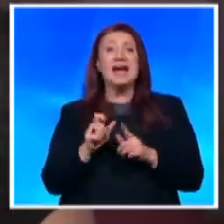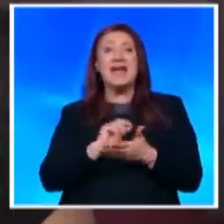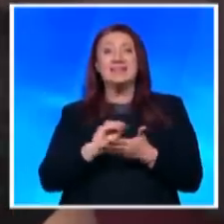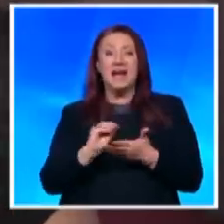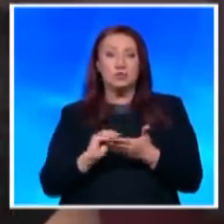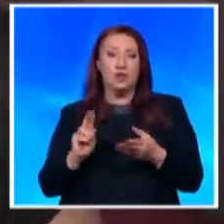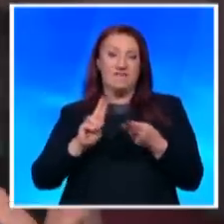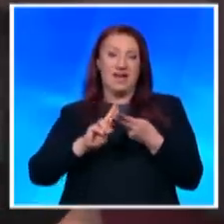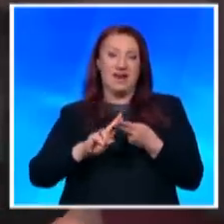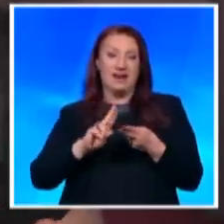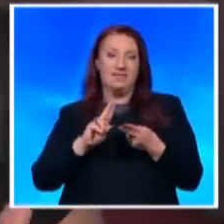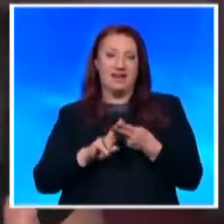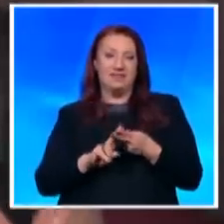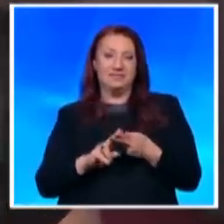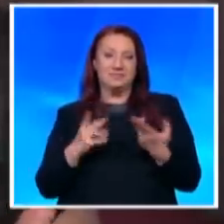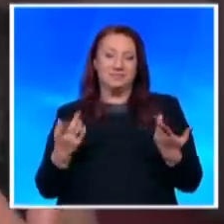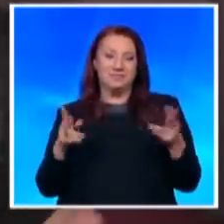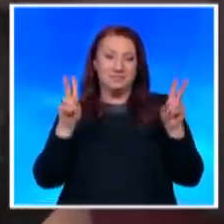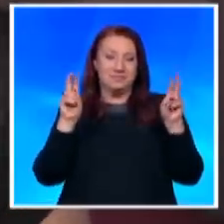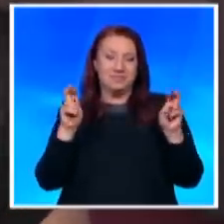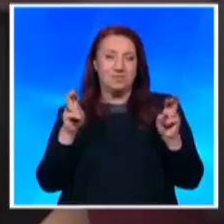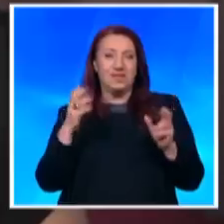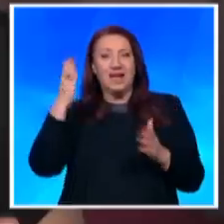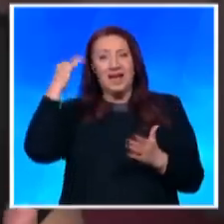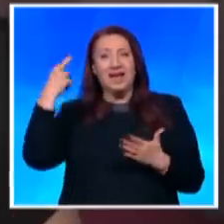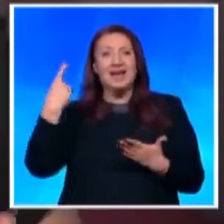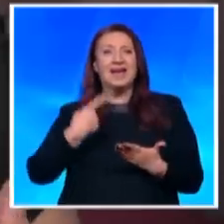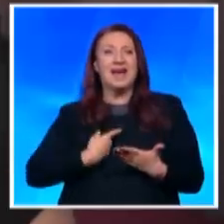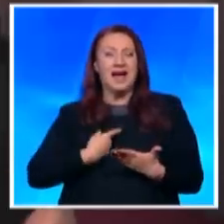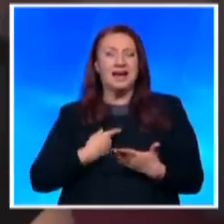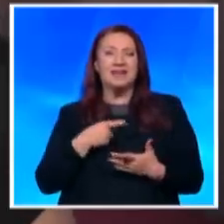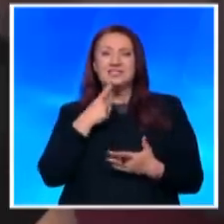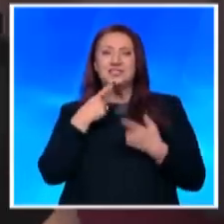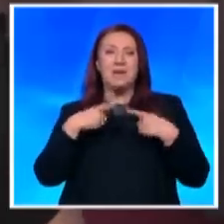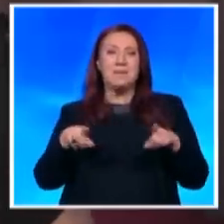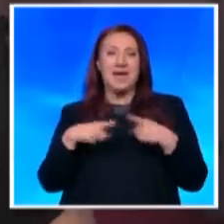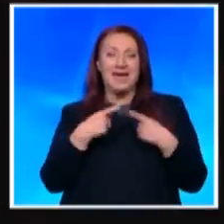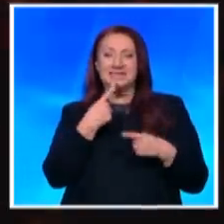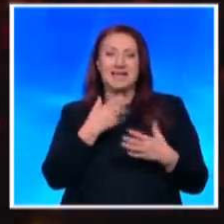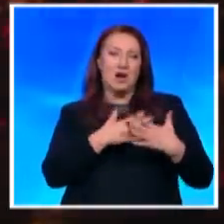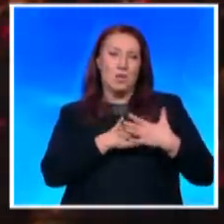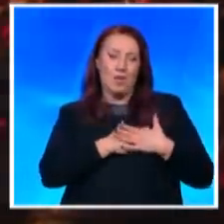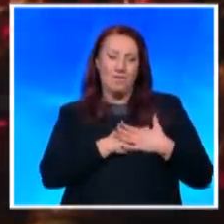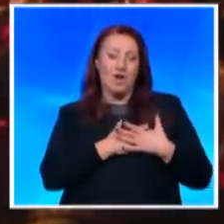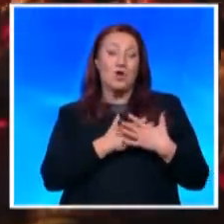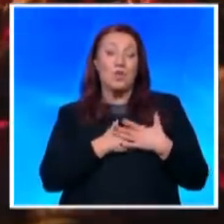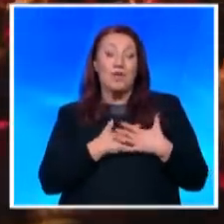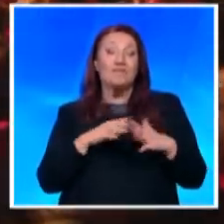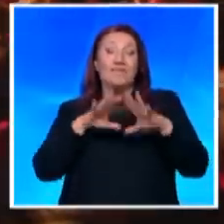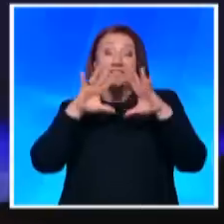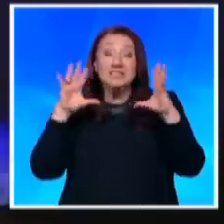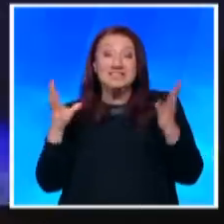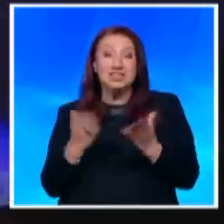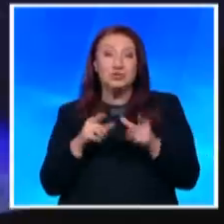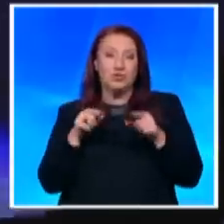е: грехът ми е, че възпявам любовта, а любовта е всичко на този свят. Лили Иванова и екипът